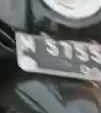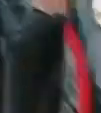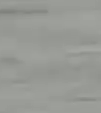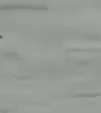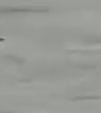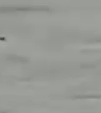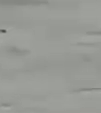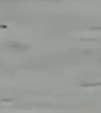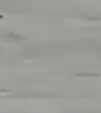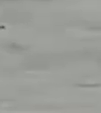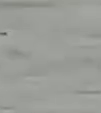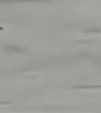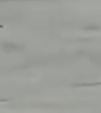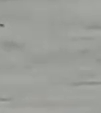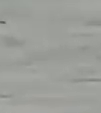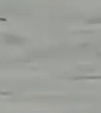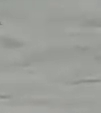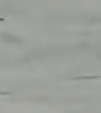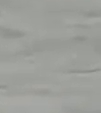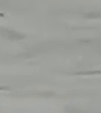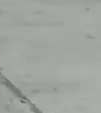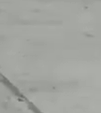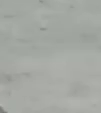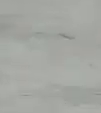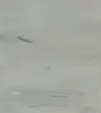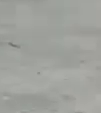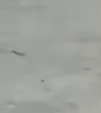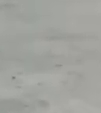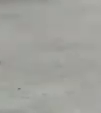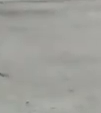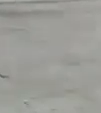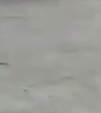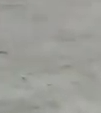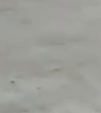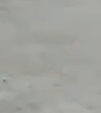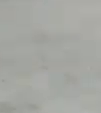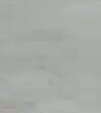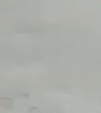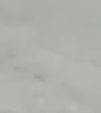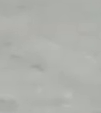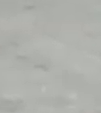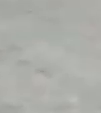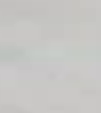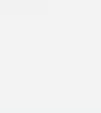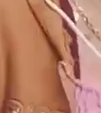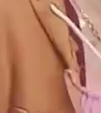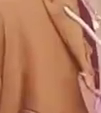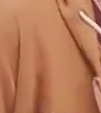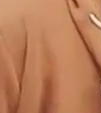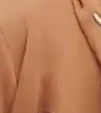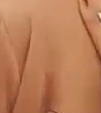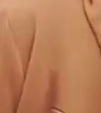keluarga. Terlebih hari raya Idul Adha kali ini berdekatan dengan akhir pekan membuat hari libur lebih panjang.